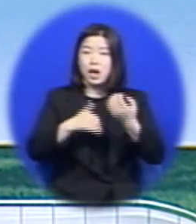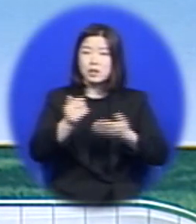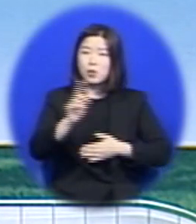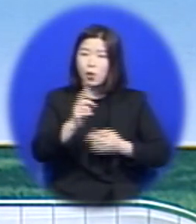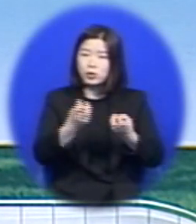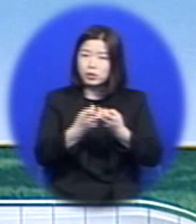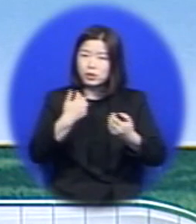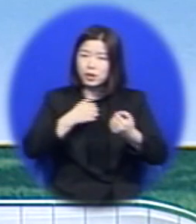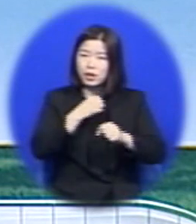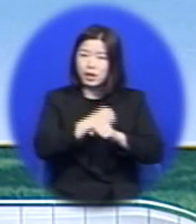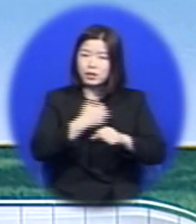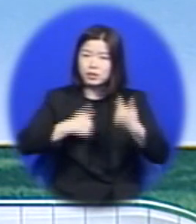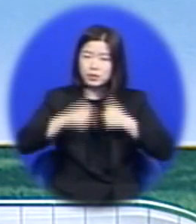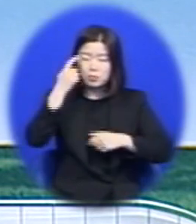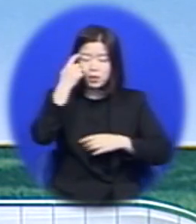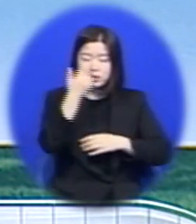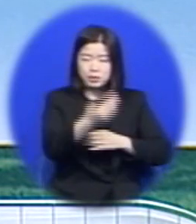기뻐하겠습니까?